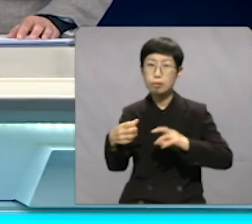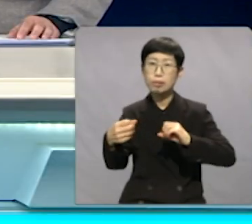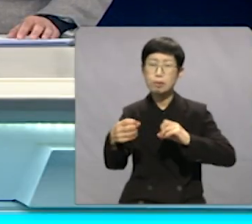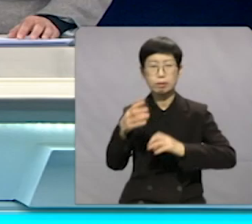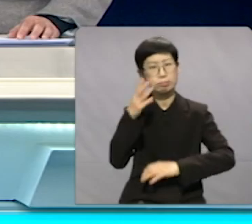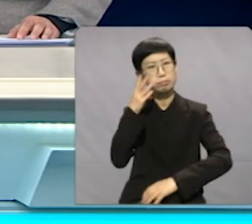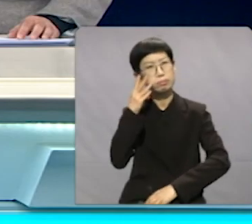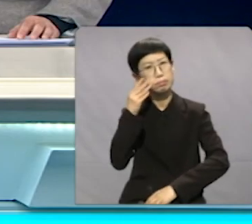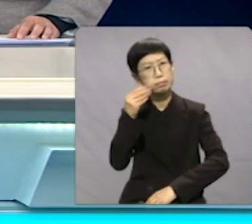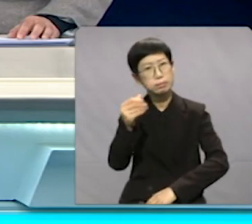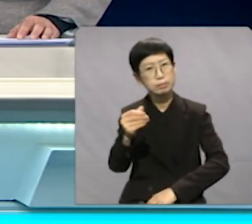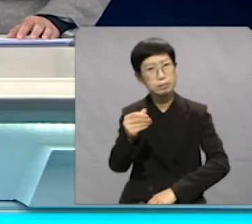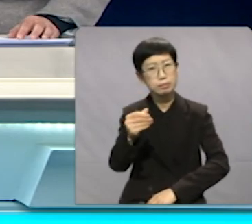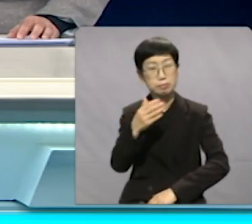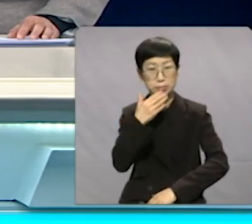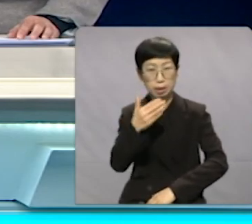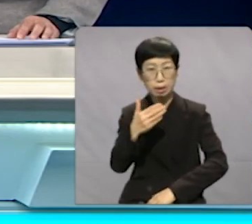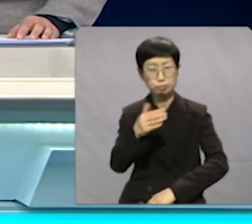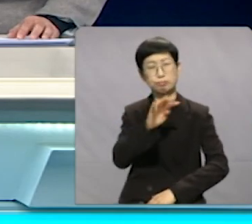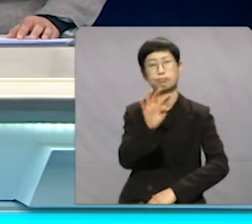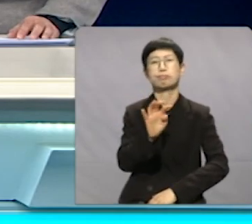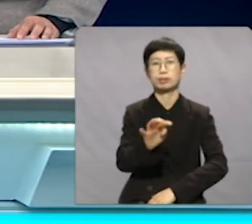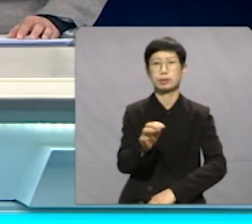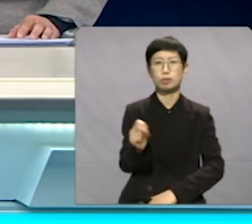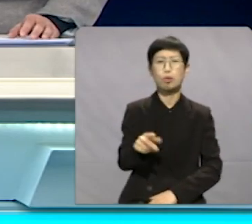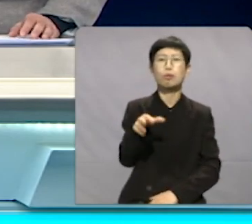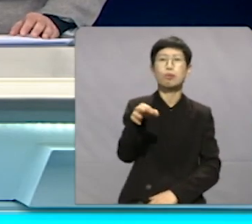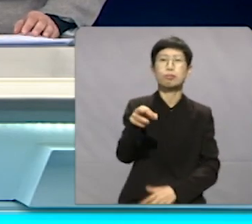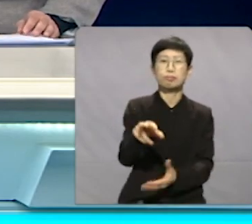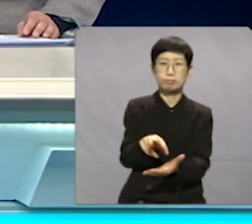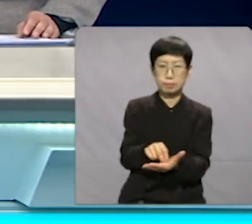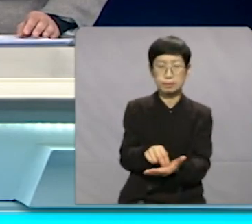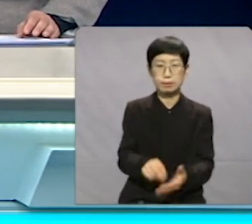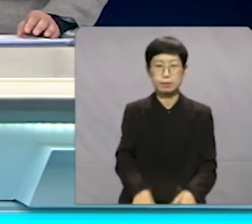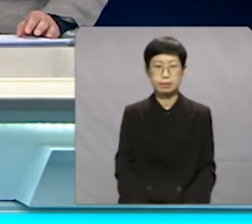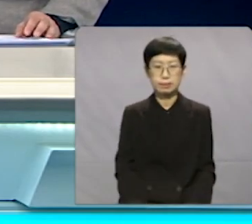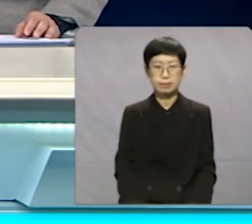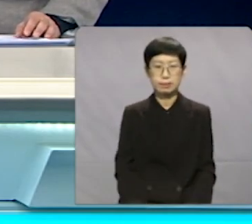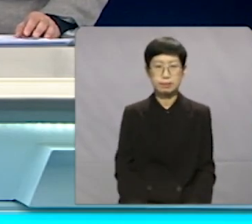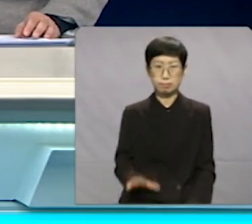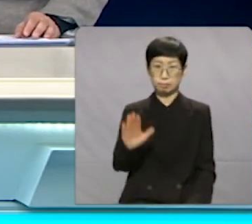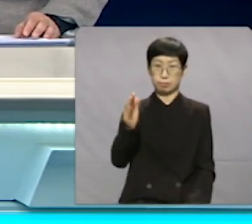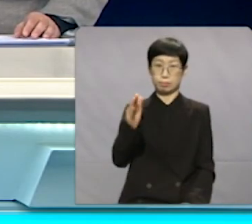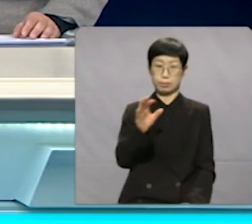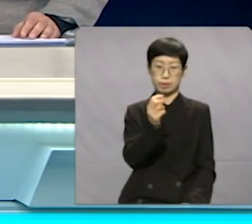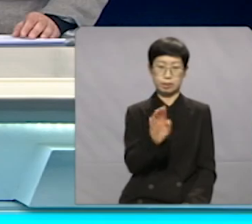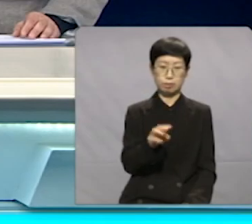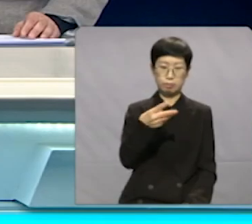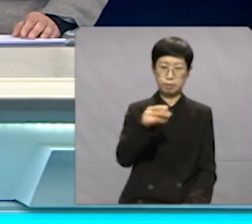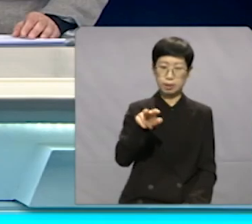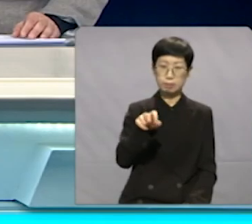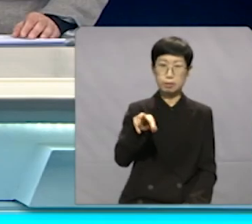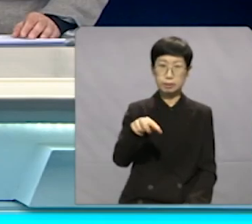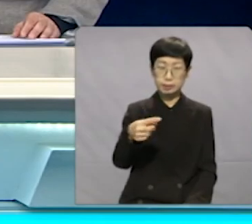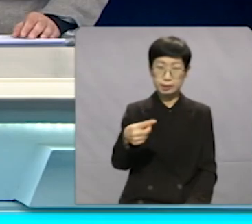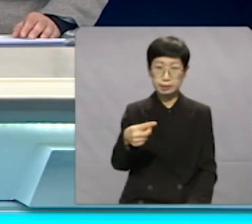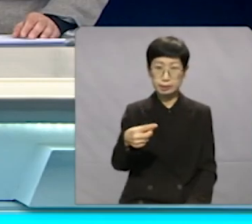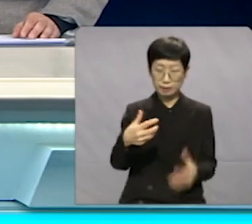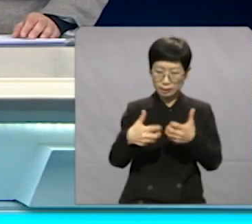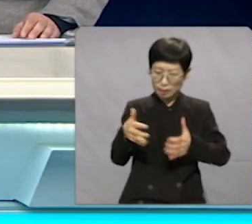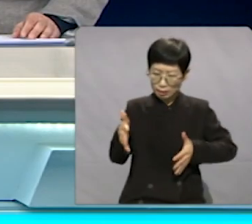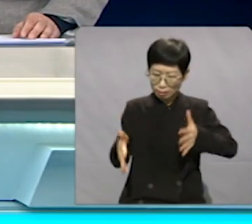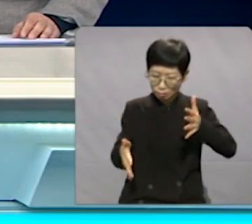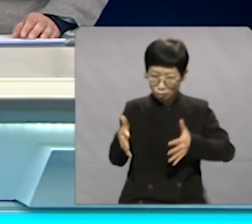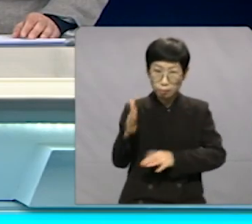원활하게 될지도 궁금하고 비용 측면도 있지 않겠습니까? 근데 지금 이제 최신의 그 테슬라의 옵티머스 로봇이라든지 이런 걸 갖다가 이렇게 네.